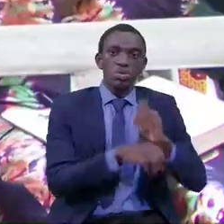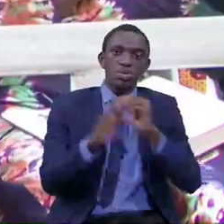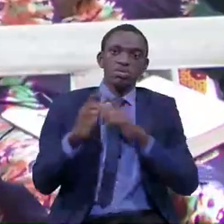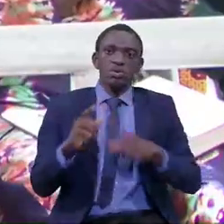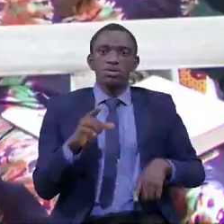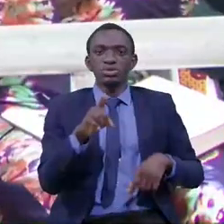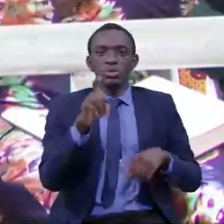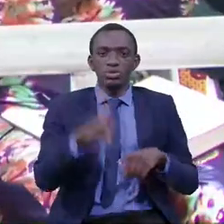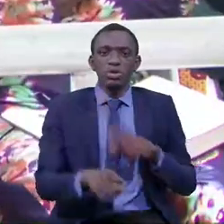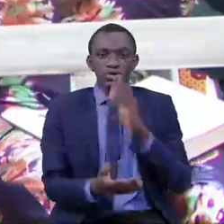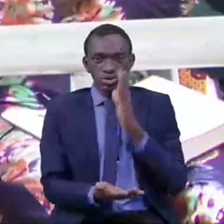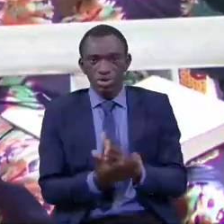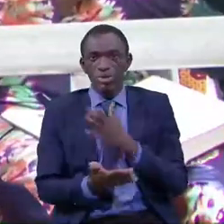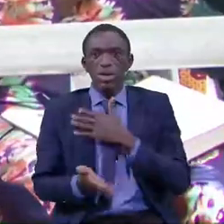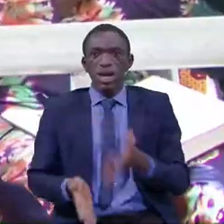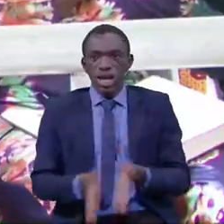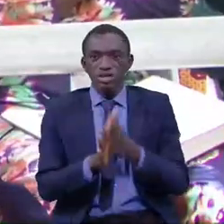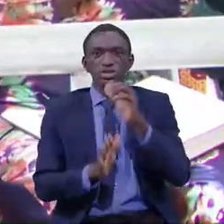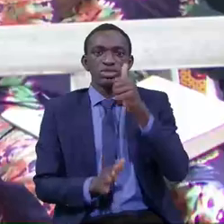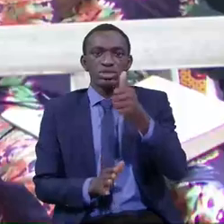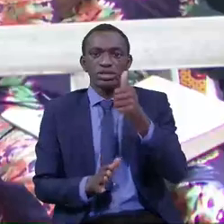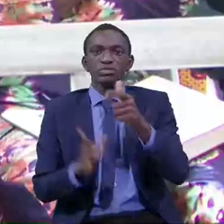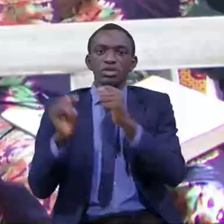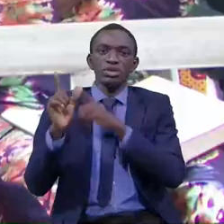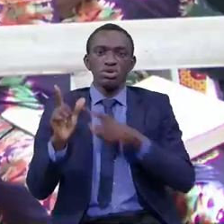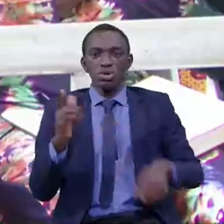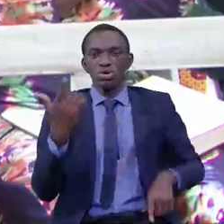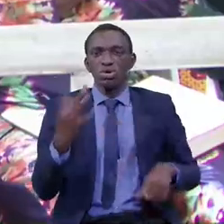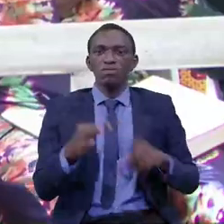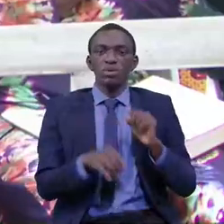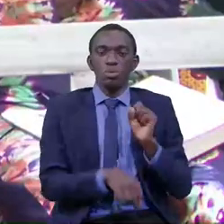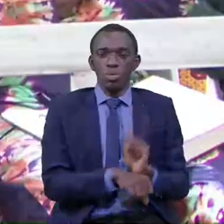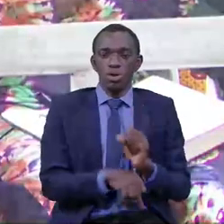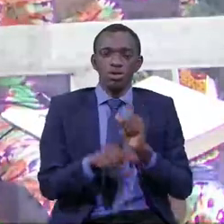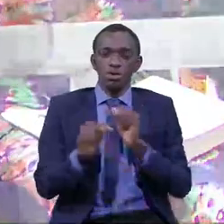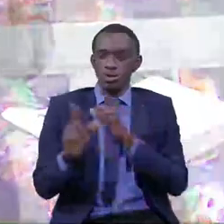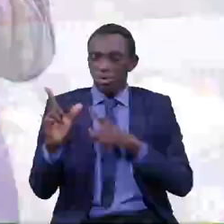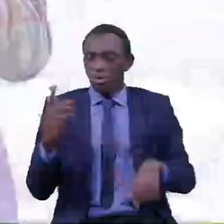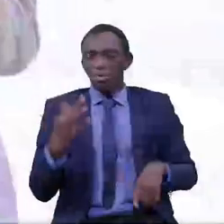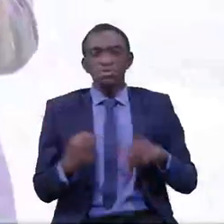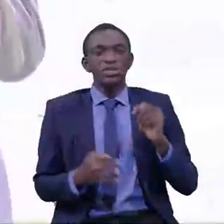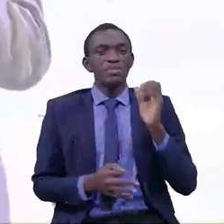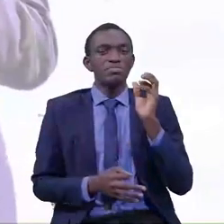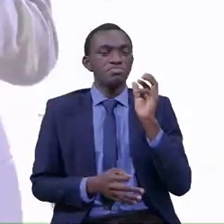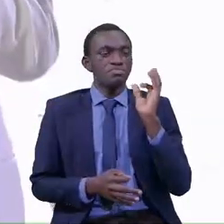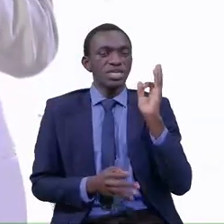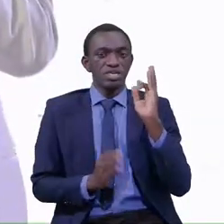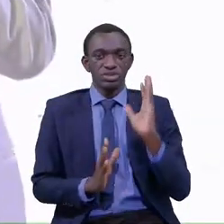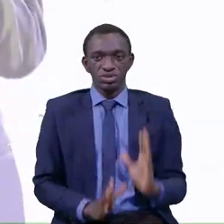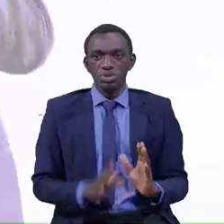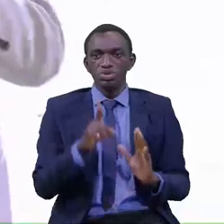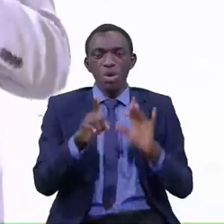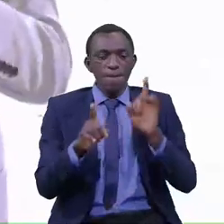question. Le Seigneur de l'œuvre, le Seigneur du ministère, tu dois être connecté à